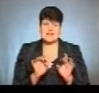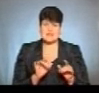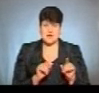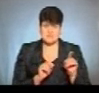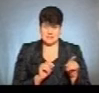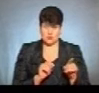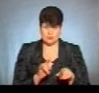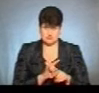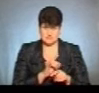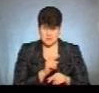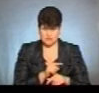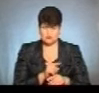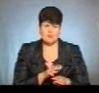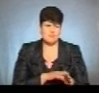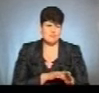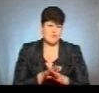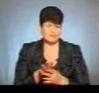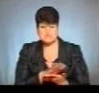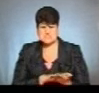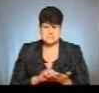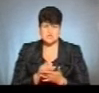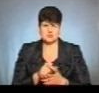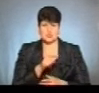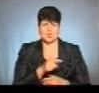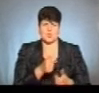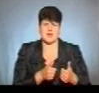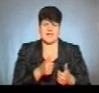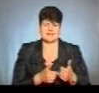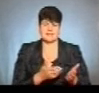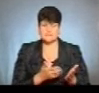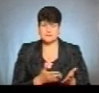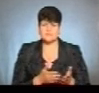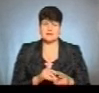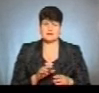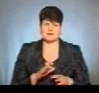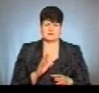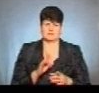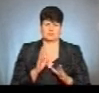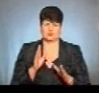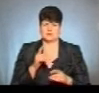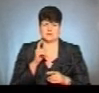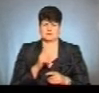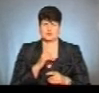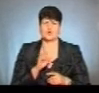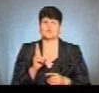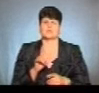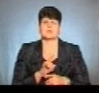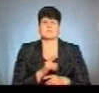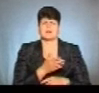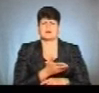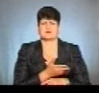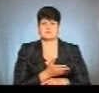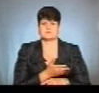навіть неправдивої, щоб повністю знищити його рейтинг. І навіть буде незрозуміло, хто його обрехав, і,